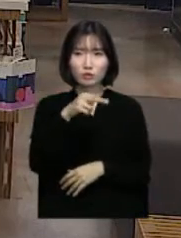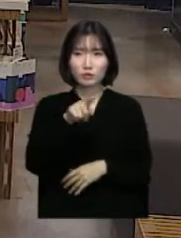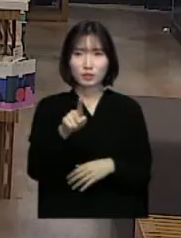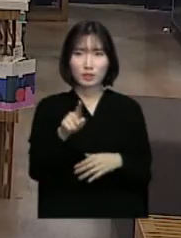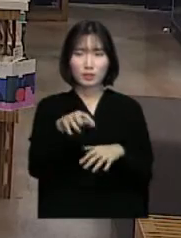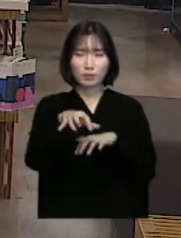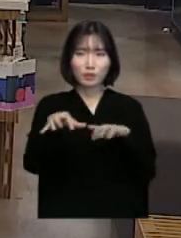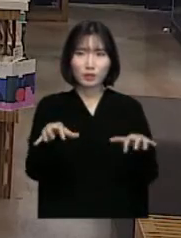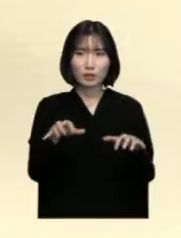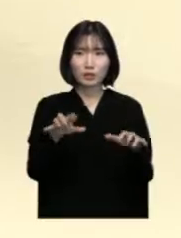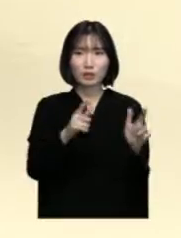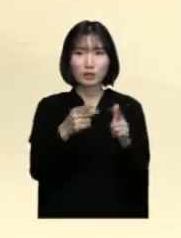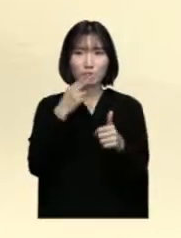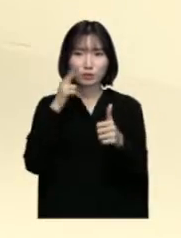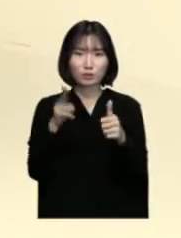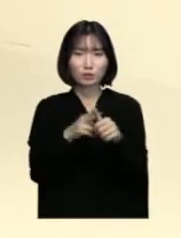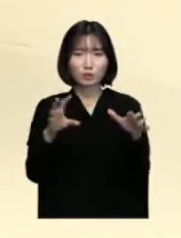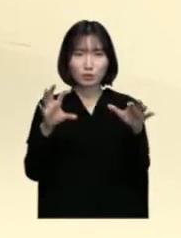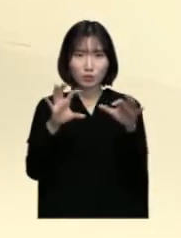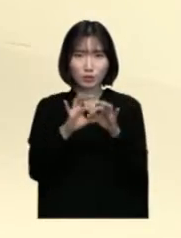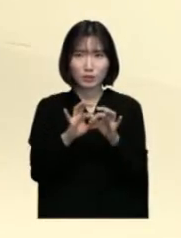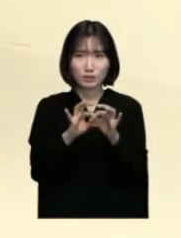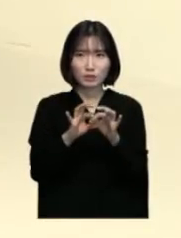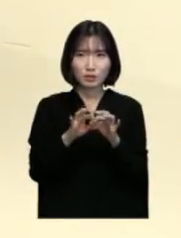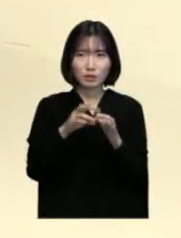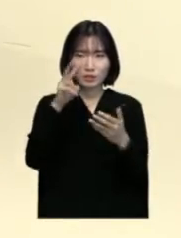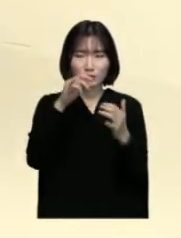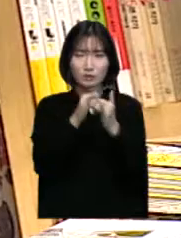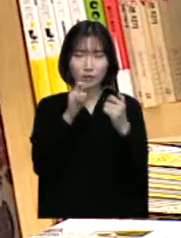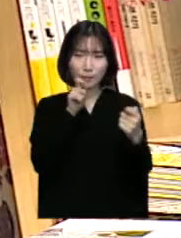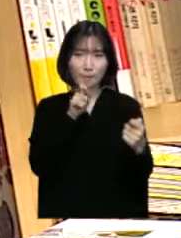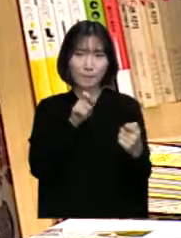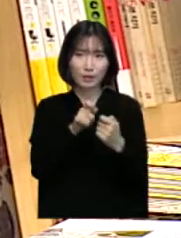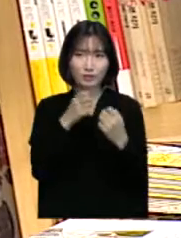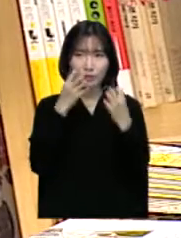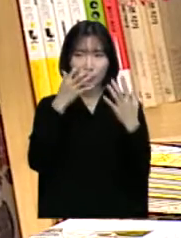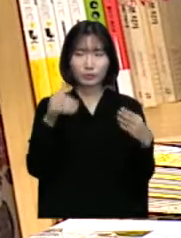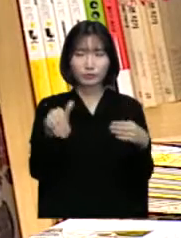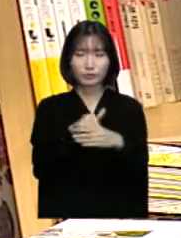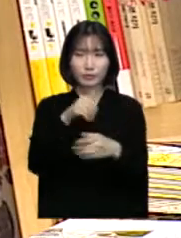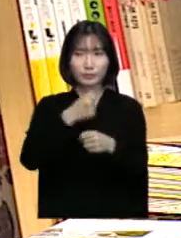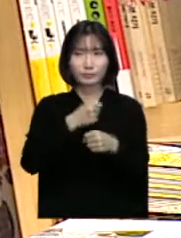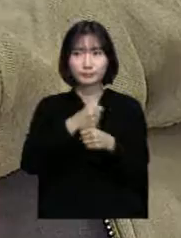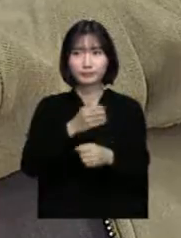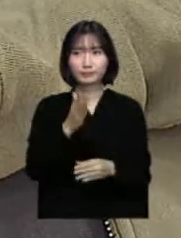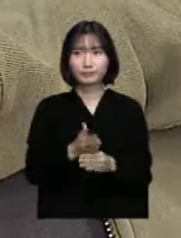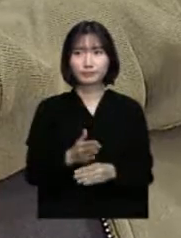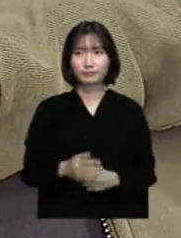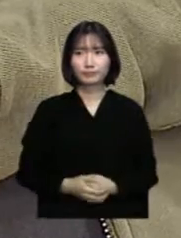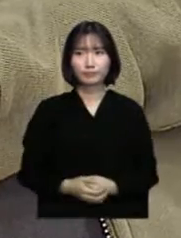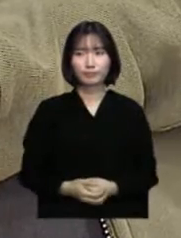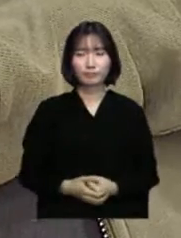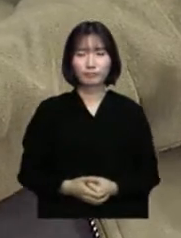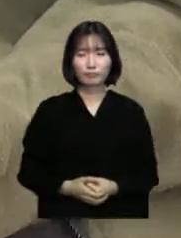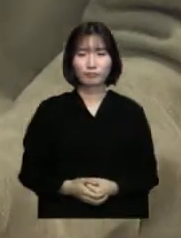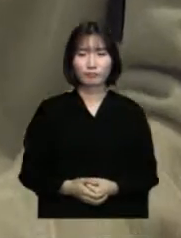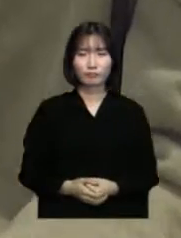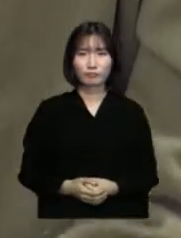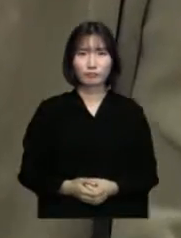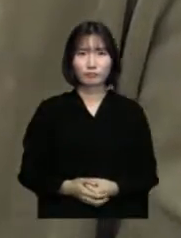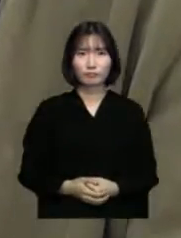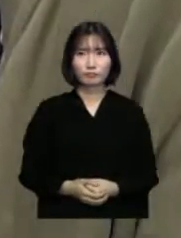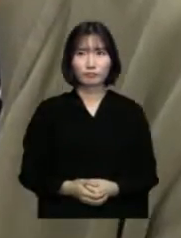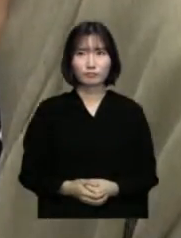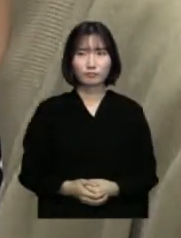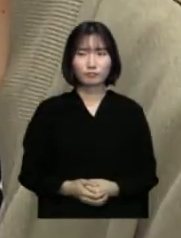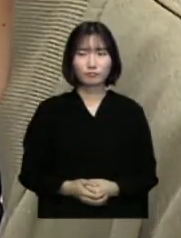다양한 시도를 통해 독자들과 의 거리를 좁히며 새로운 문화를 만들어 가고 있습니다 딜라이트 서울 경기 케이블